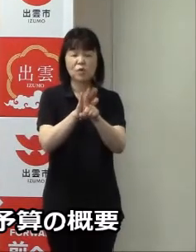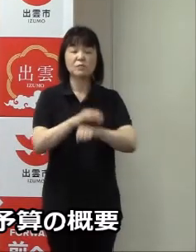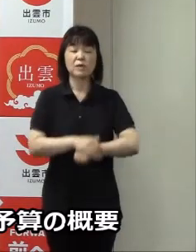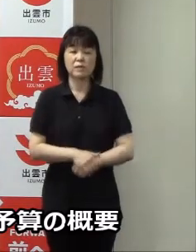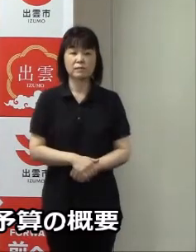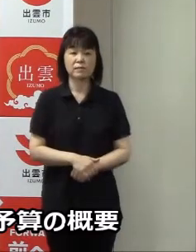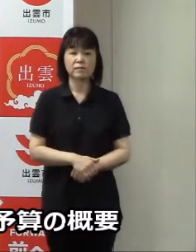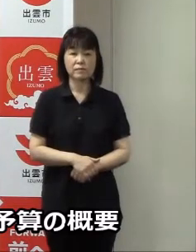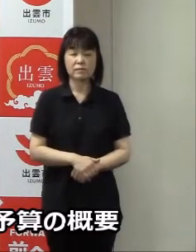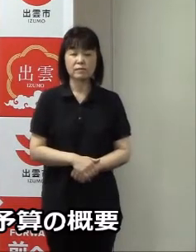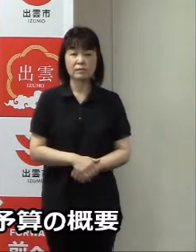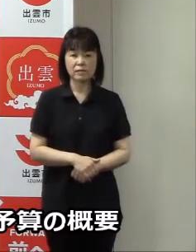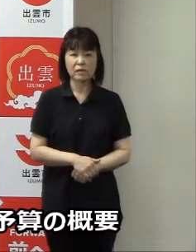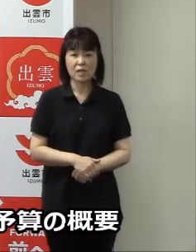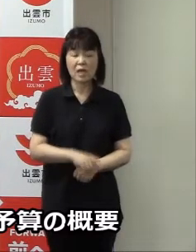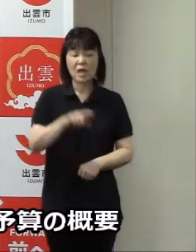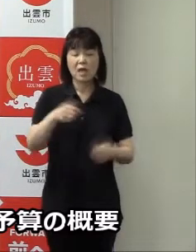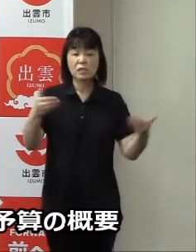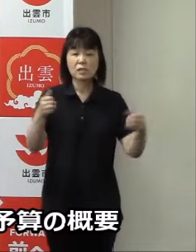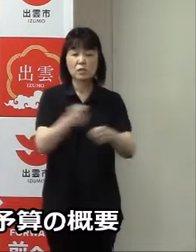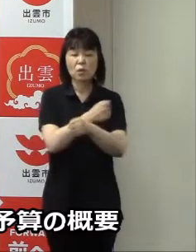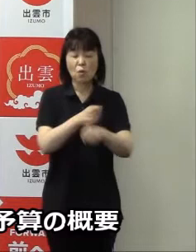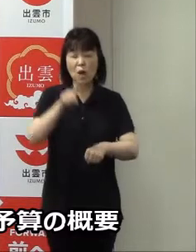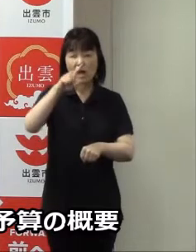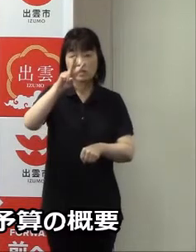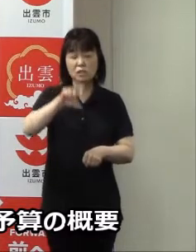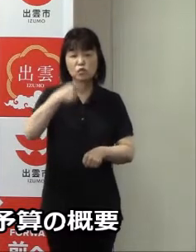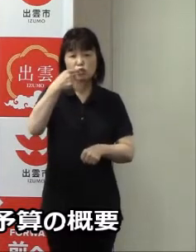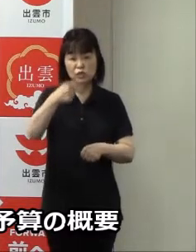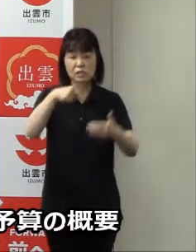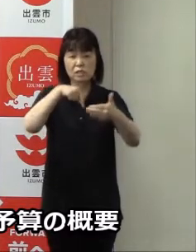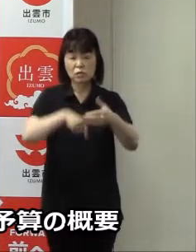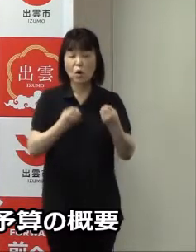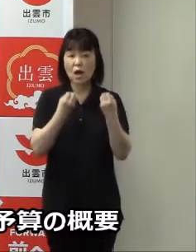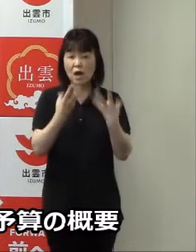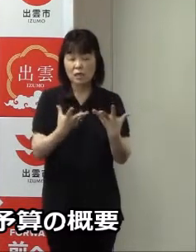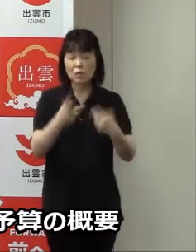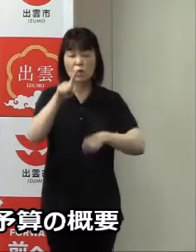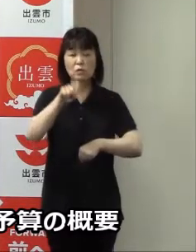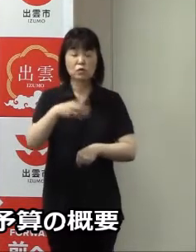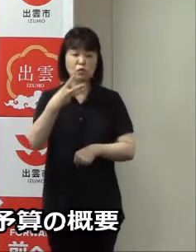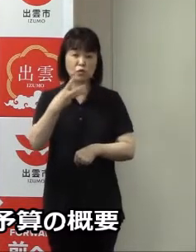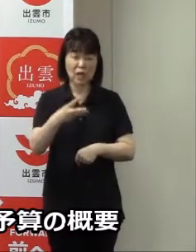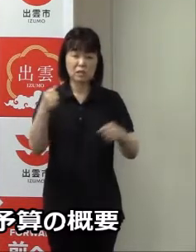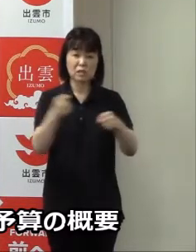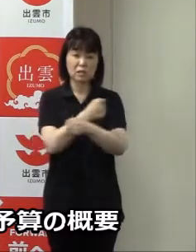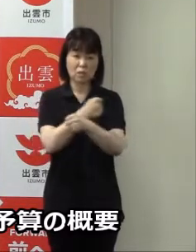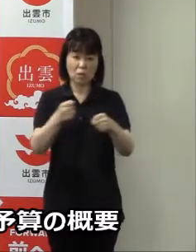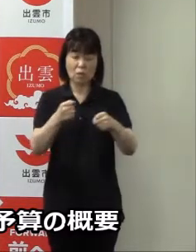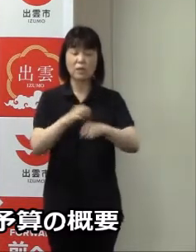補正事業数は21事業で、うち新規事業については13事業であります。